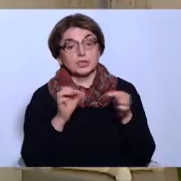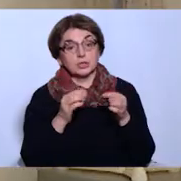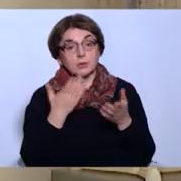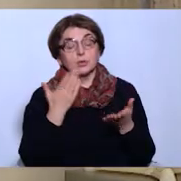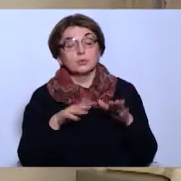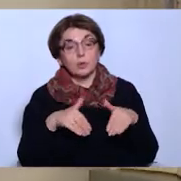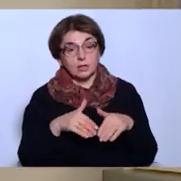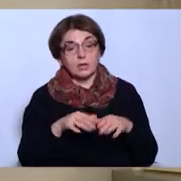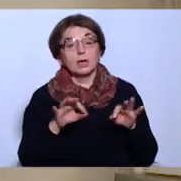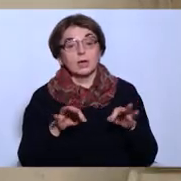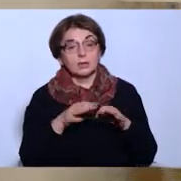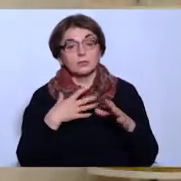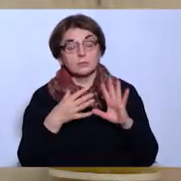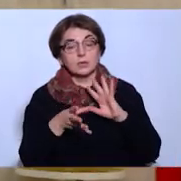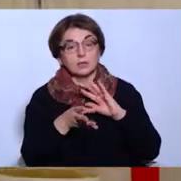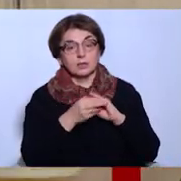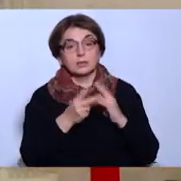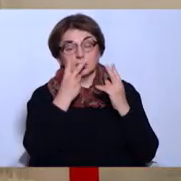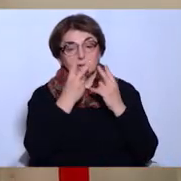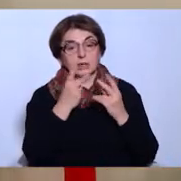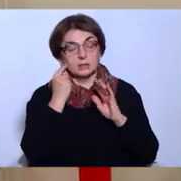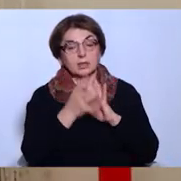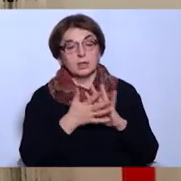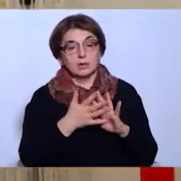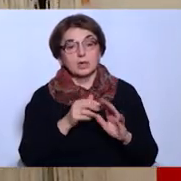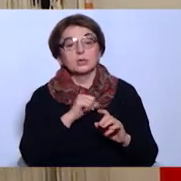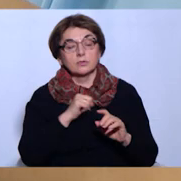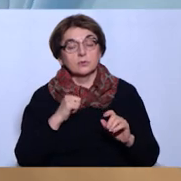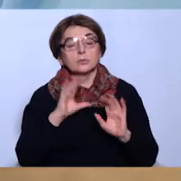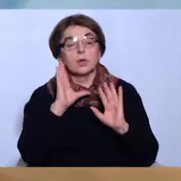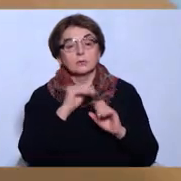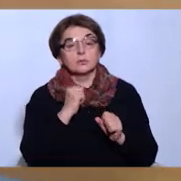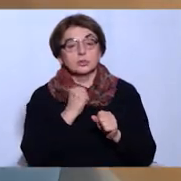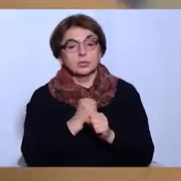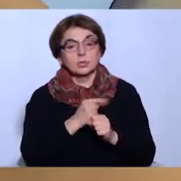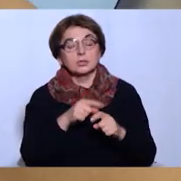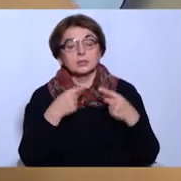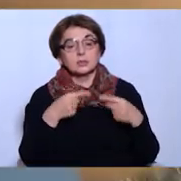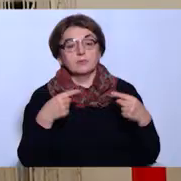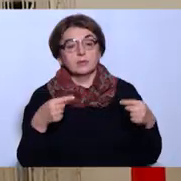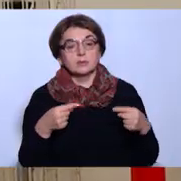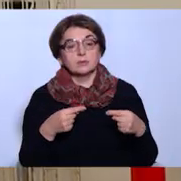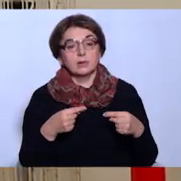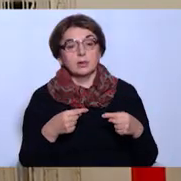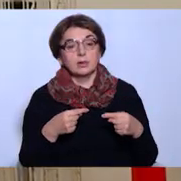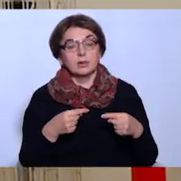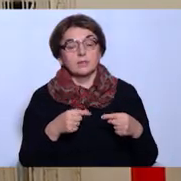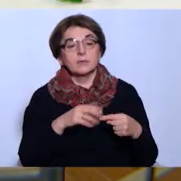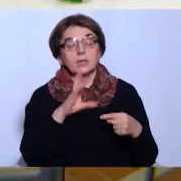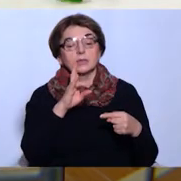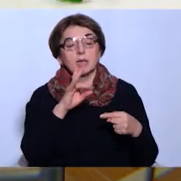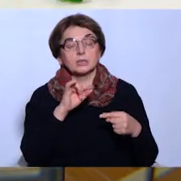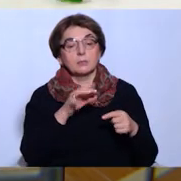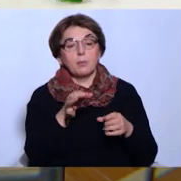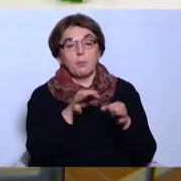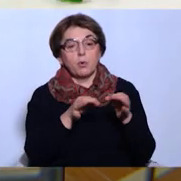გაქვთ არაუშავს, ჩემთან ერთად გაიგებთ, თუ არა თქვენ შეგიძლიათ დაამზადოთ მისგან სხვადასხვა ნახშირწყალბადის